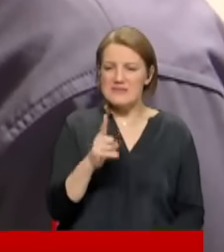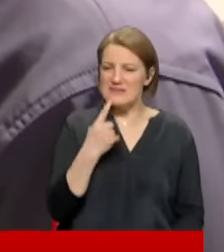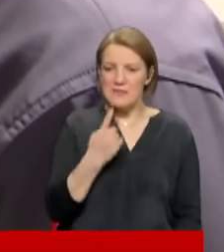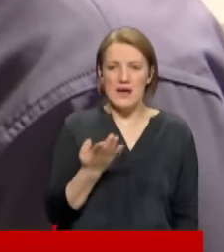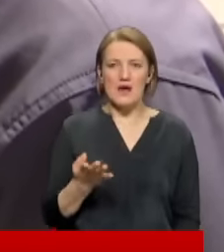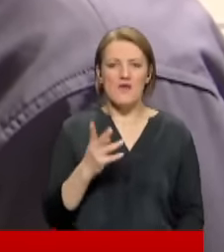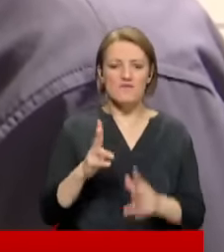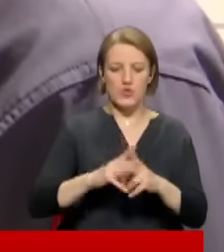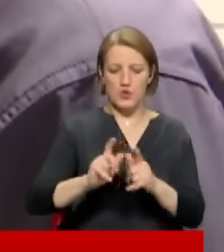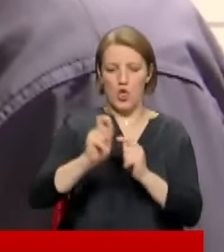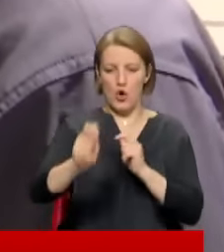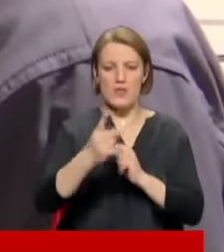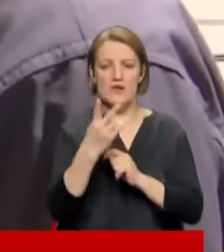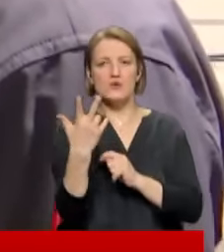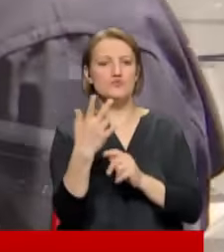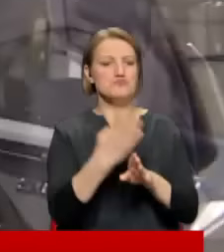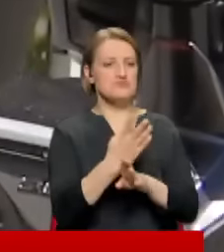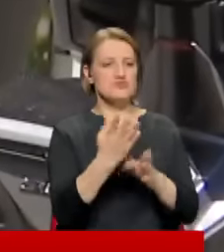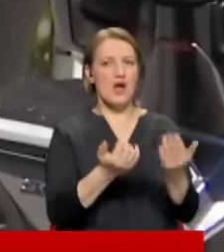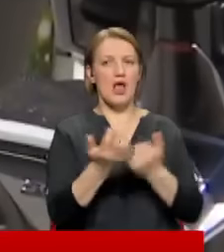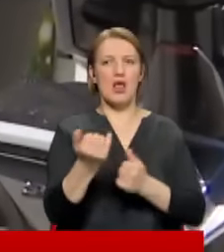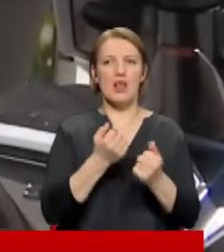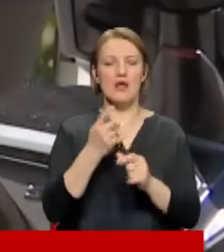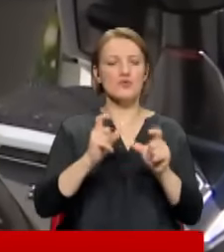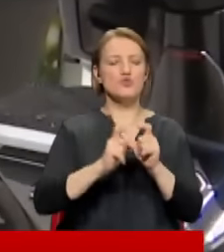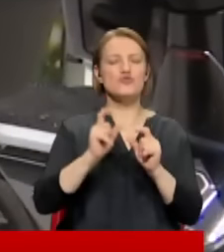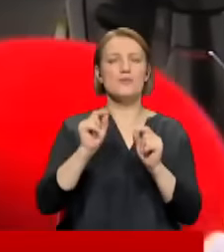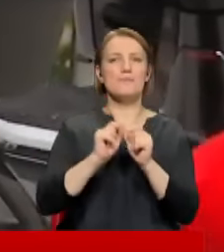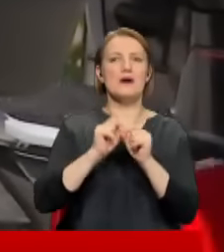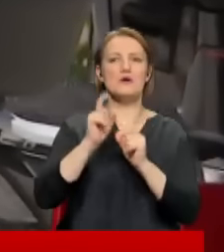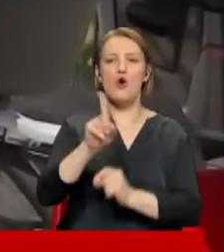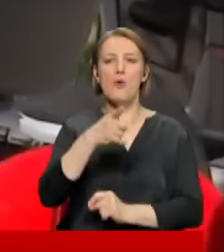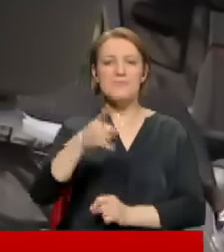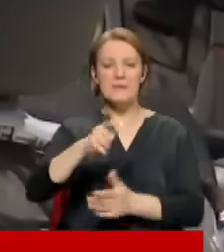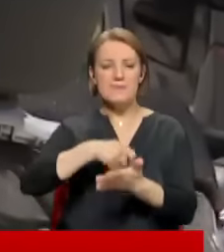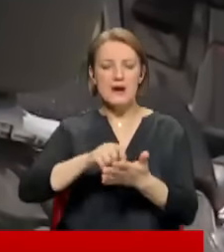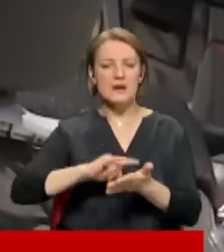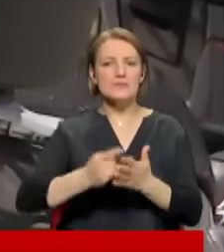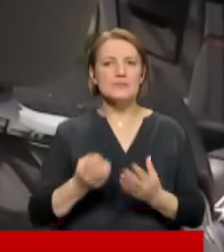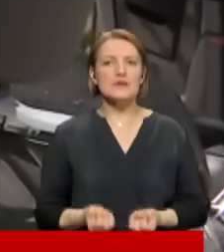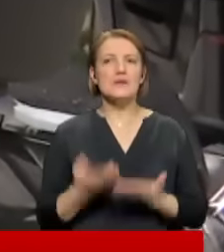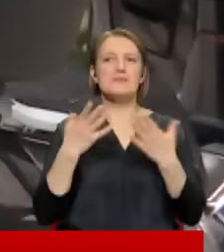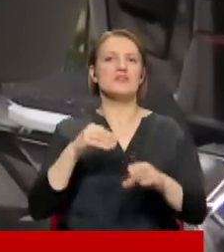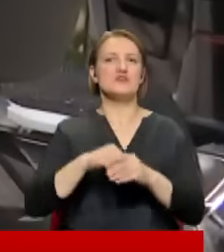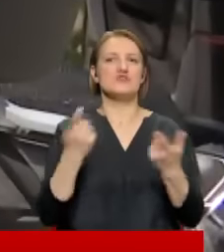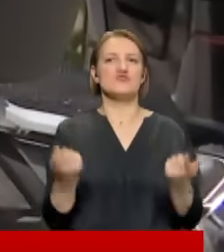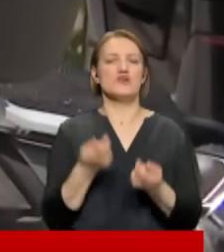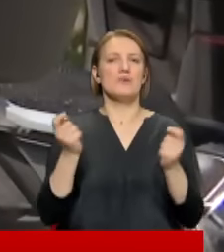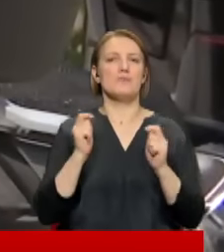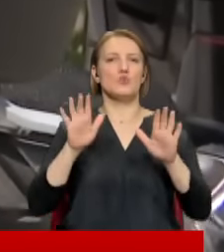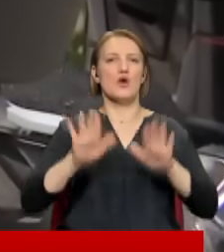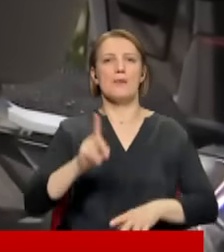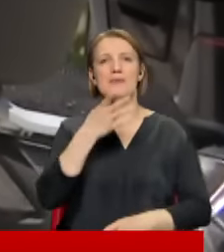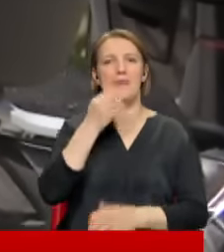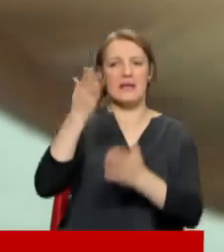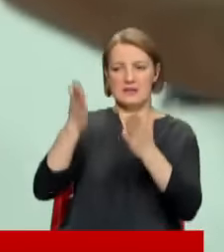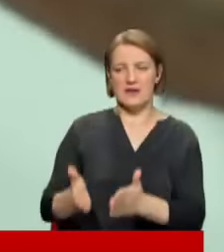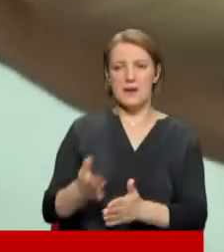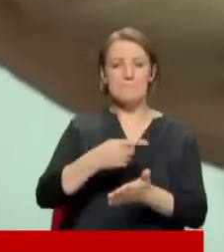yani? Faturanı ver, 2-3 tane bir şey al, tamam. Gülçin Baysungur 10 bin lirayla geçinemediği için çalışmak zorunda kalan bir